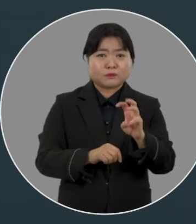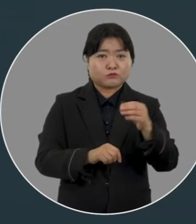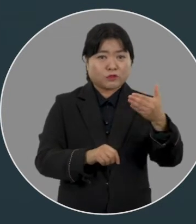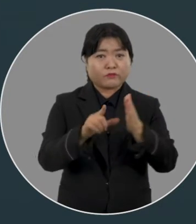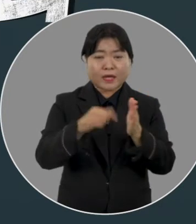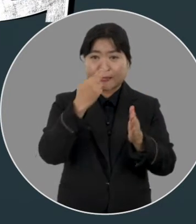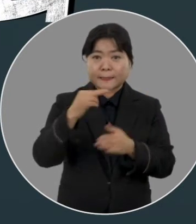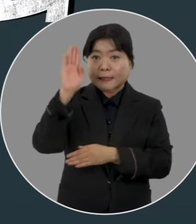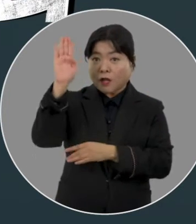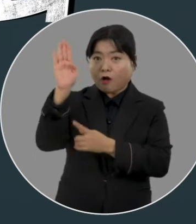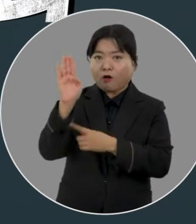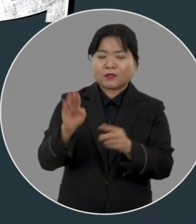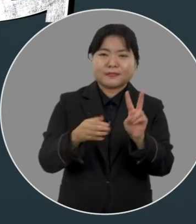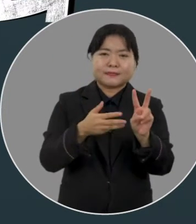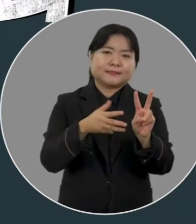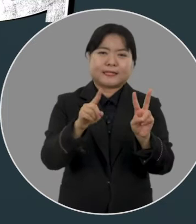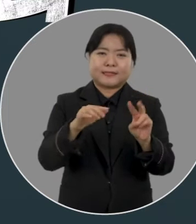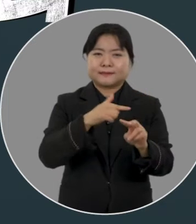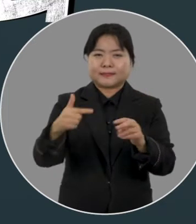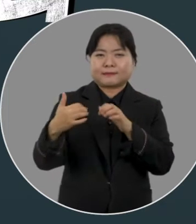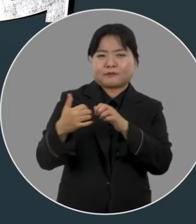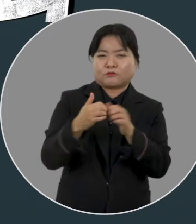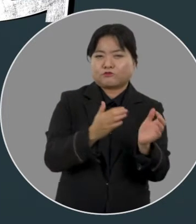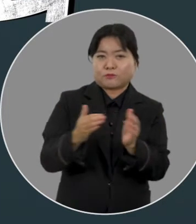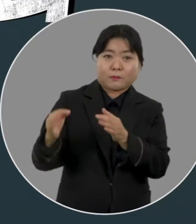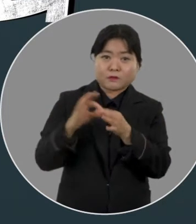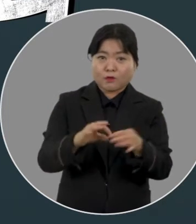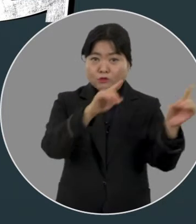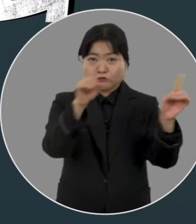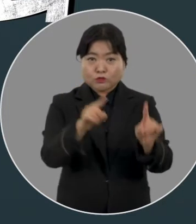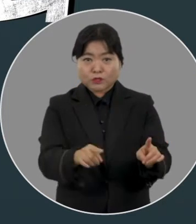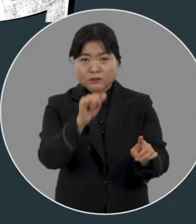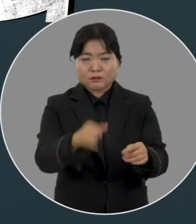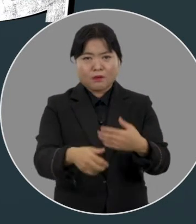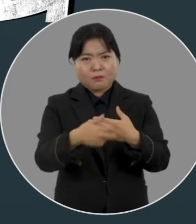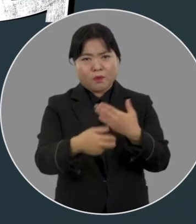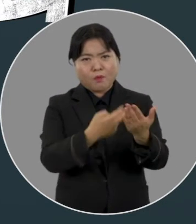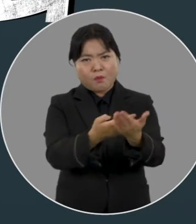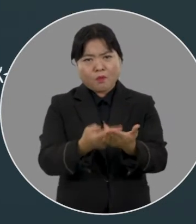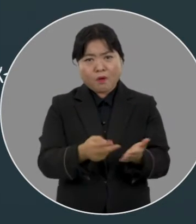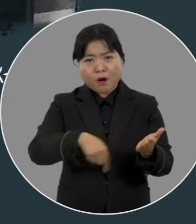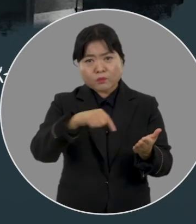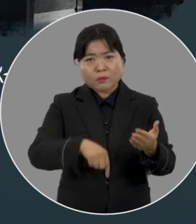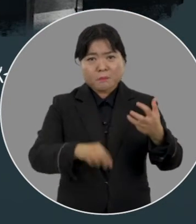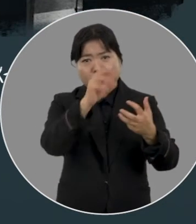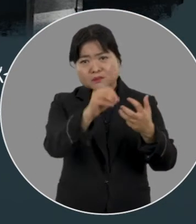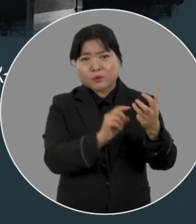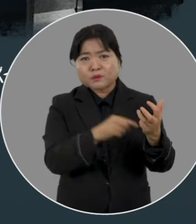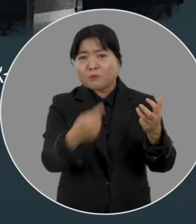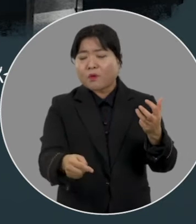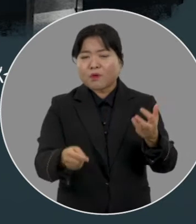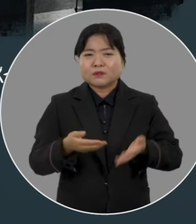1939년에 히틀러가 2차 대전을 준비하면서 전국에 있는 병상 가운데